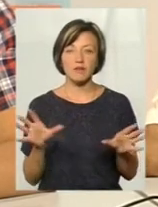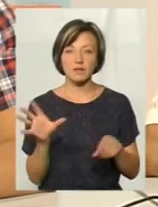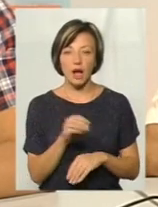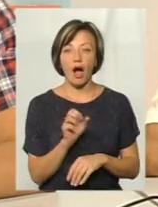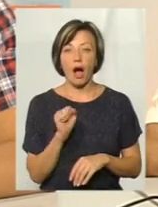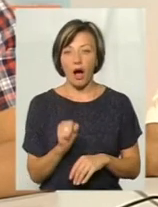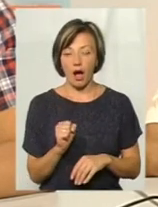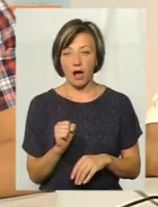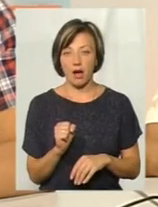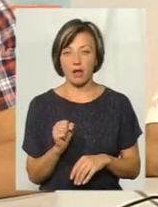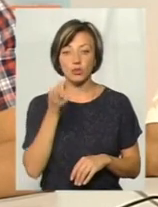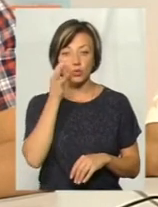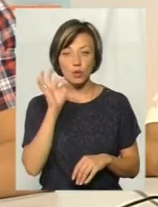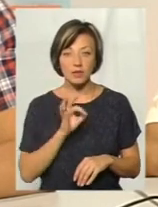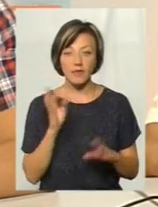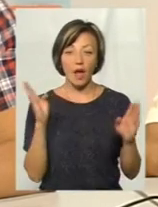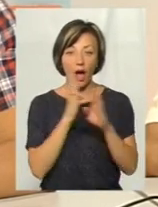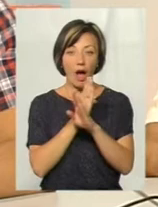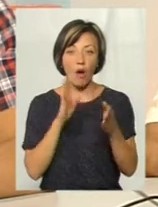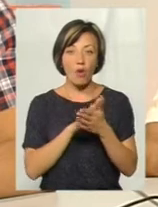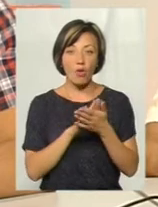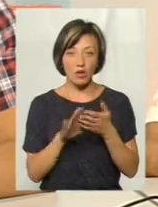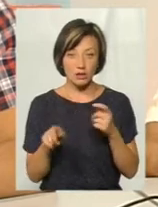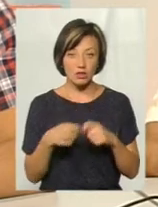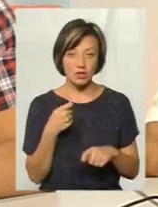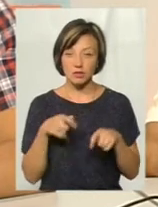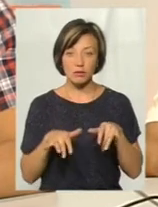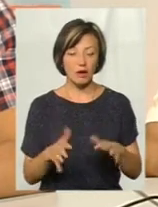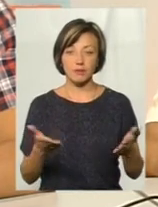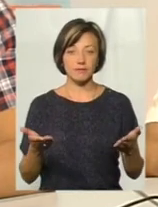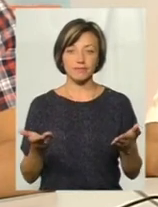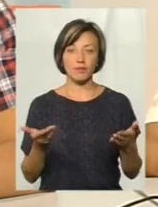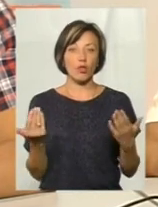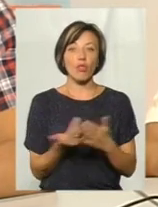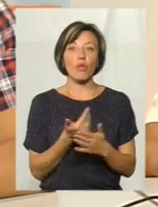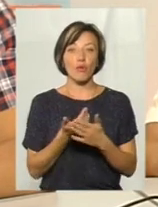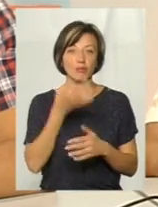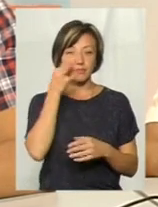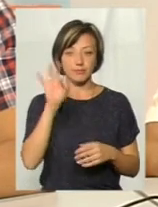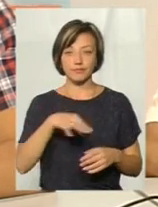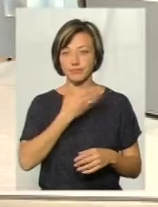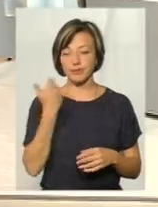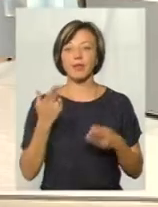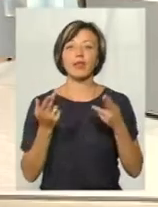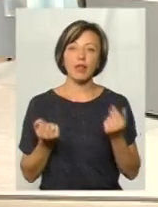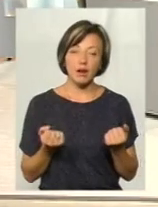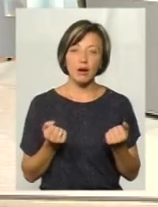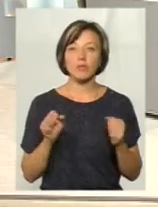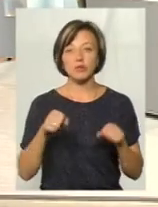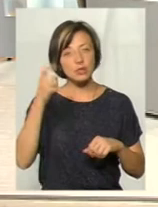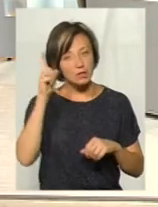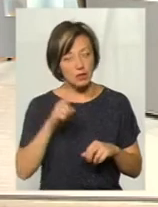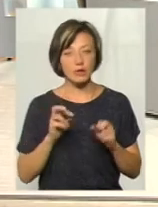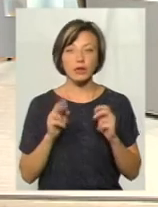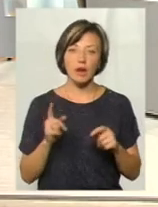А до екологічних справ, по суті, вони новачки, вони тільки доходять. Да, вони, може, знають,